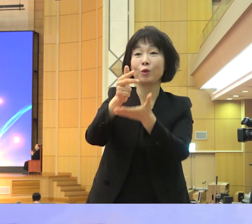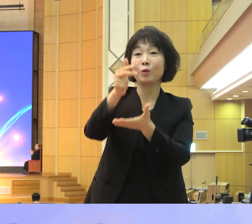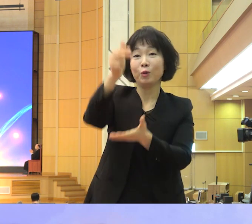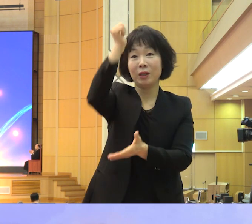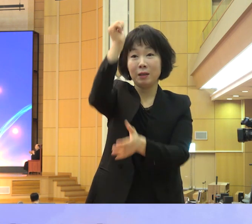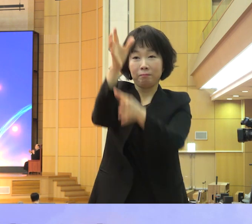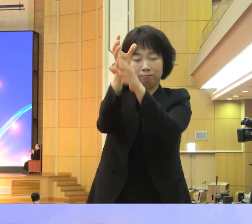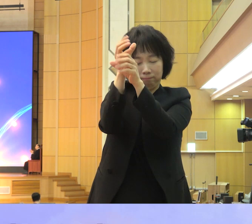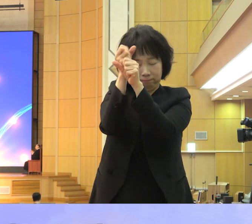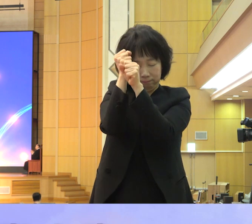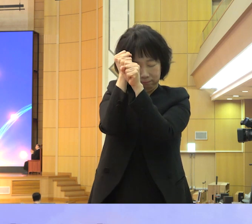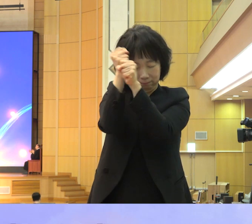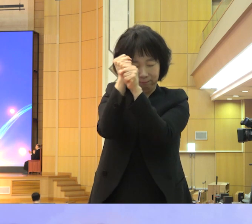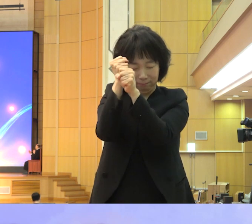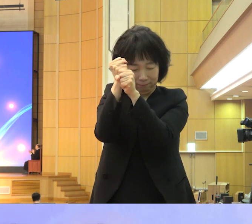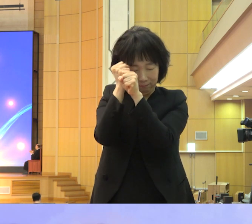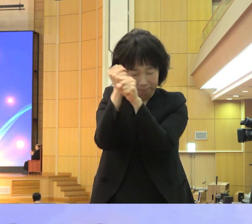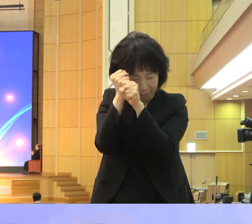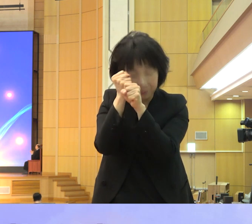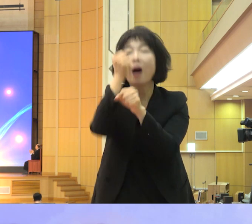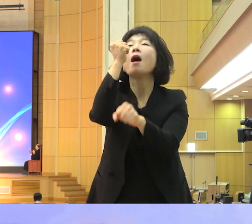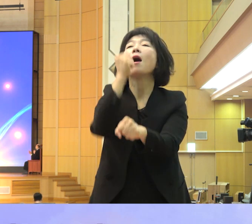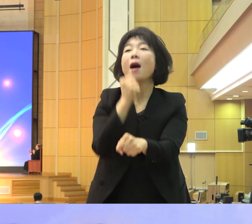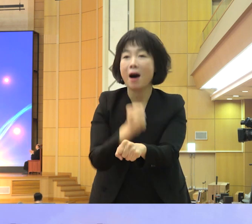힘이라. 주님을